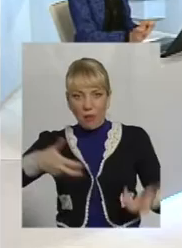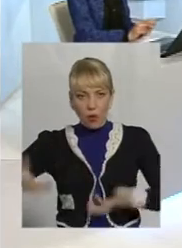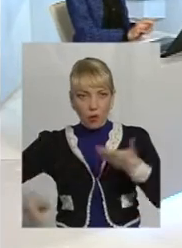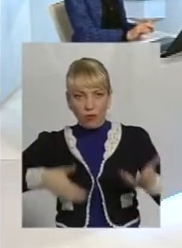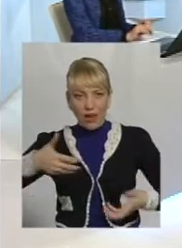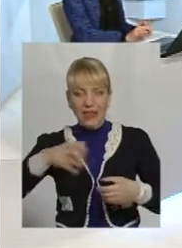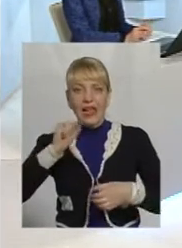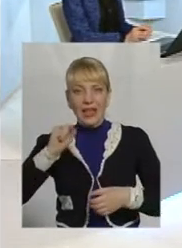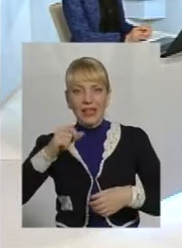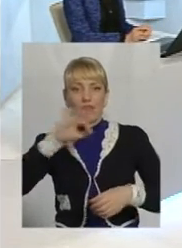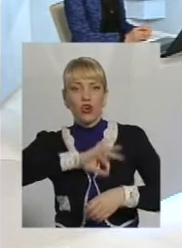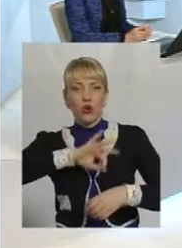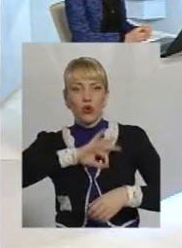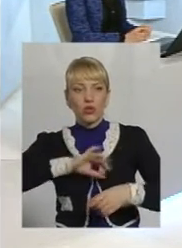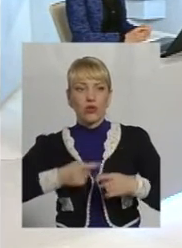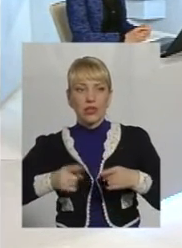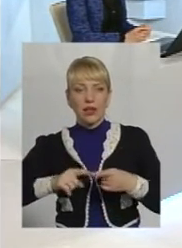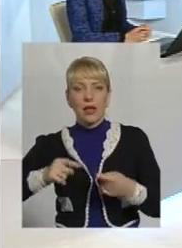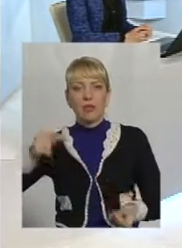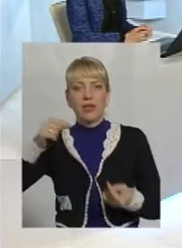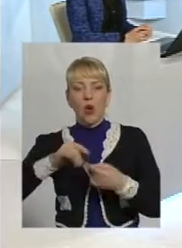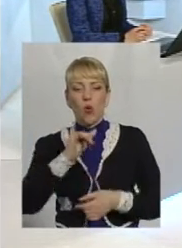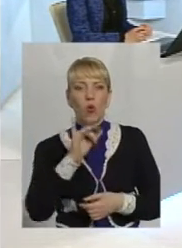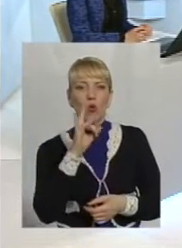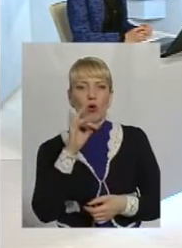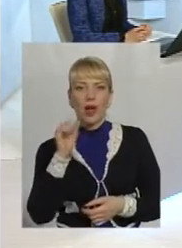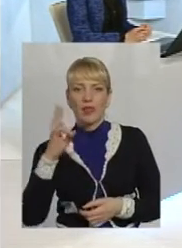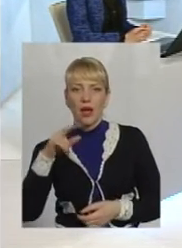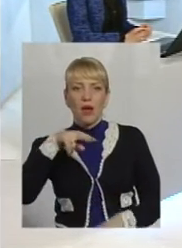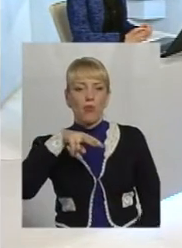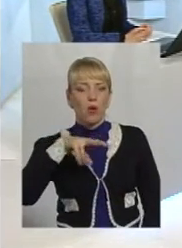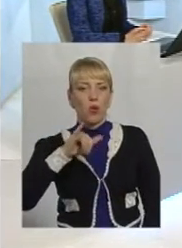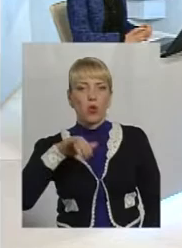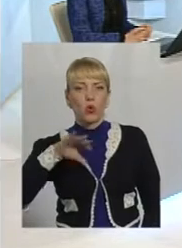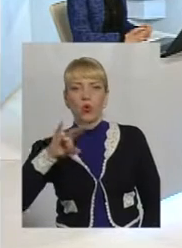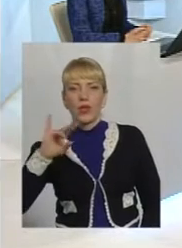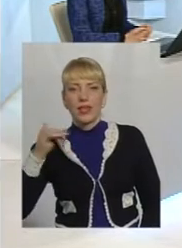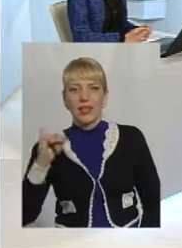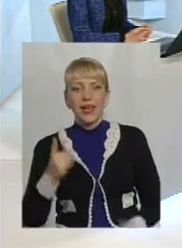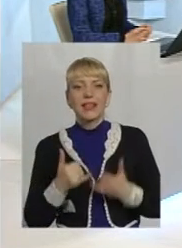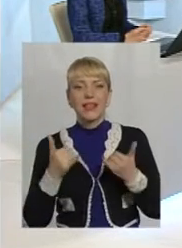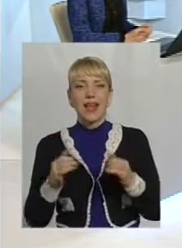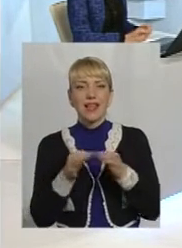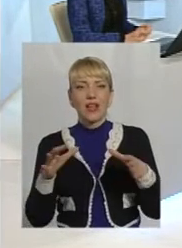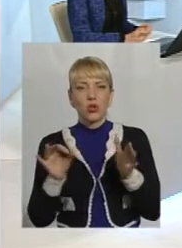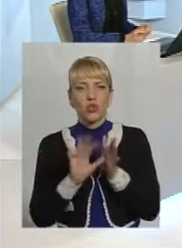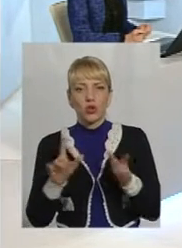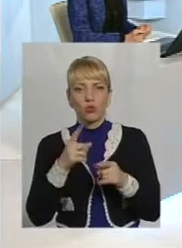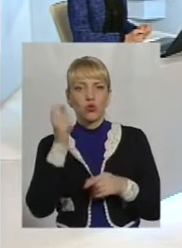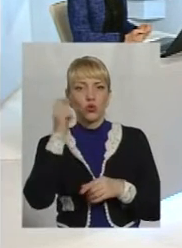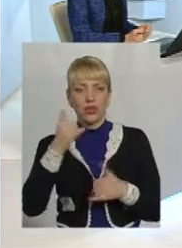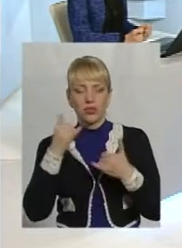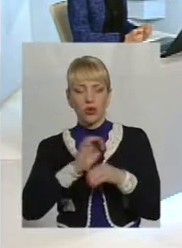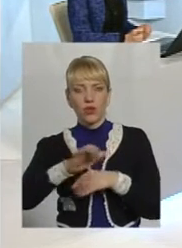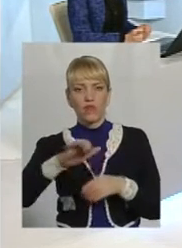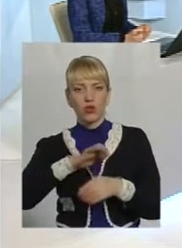а використовувати високозбачений уран і плутоній для нашої ядерної енергетики. Тому що Україна сьогодні виробляє, як сказав